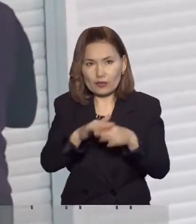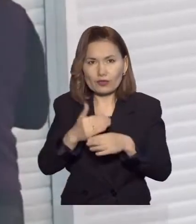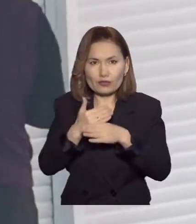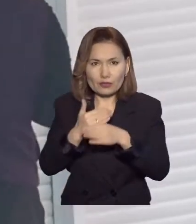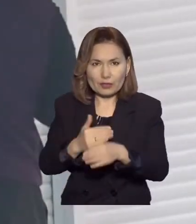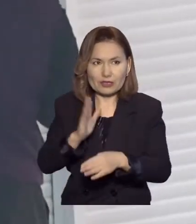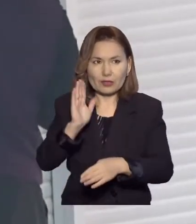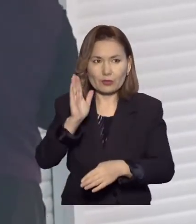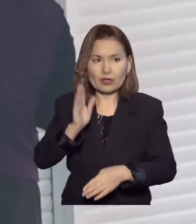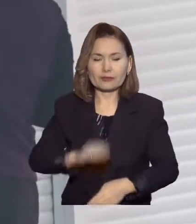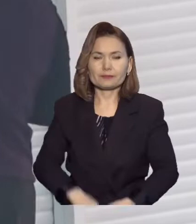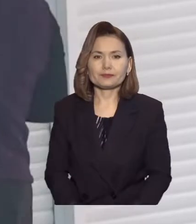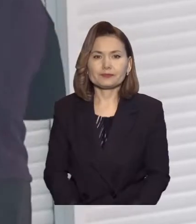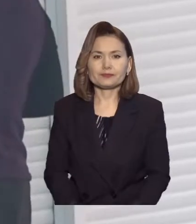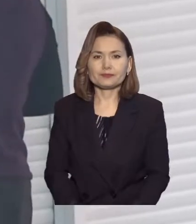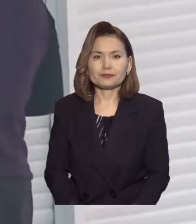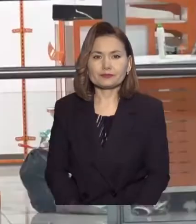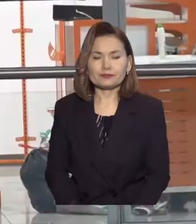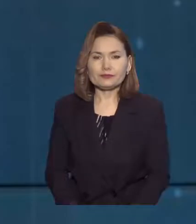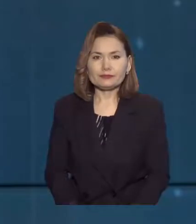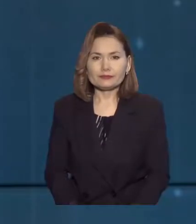өтеледі.